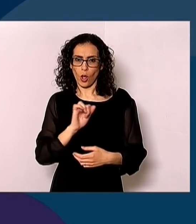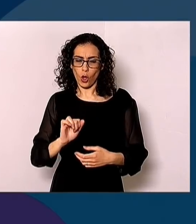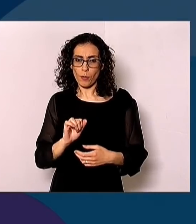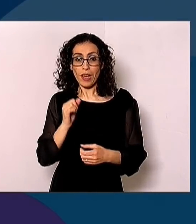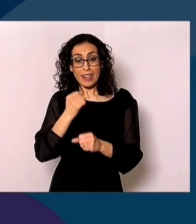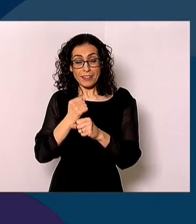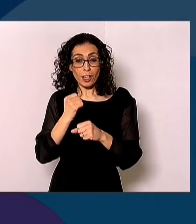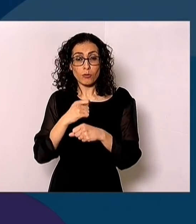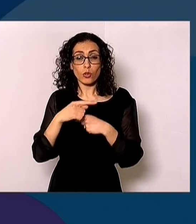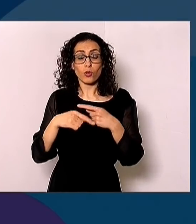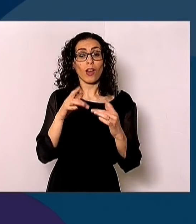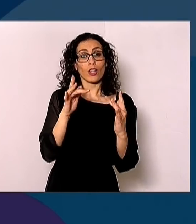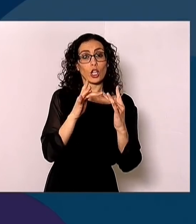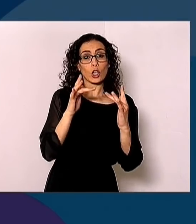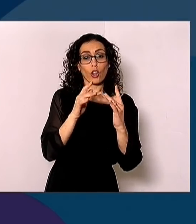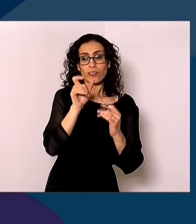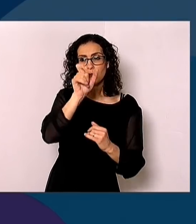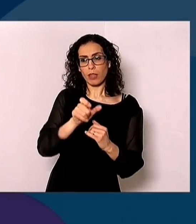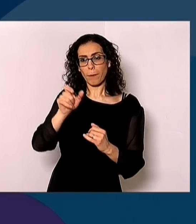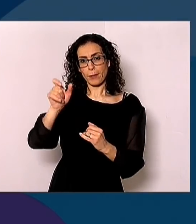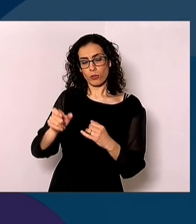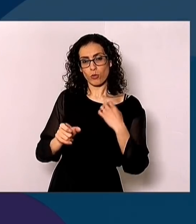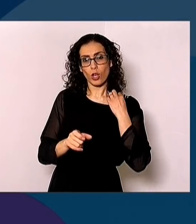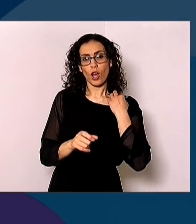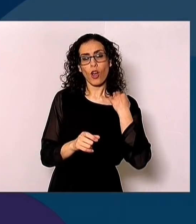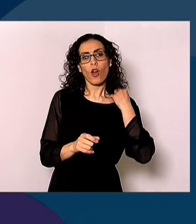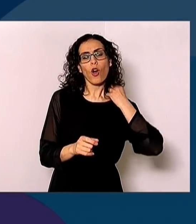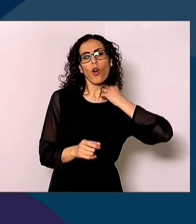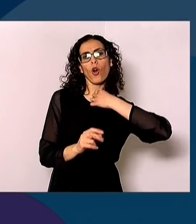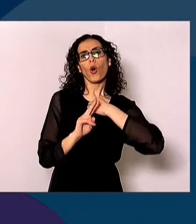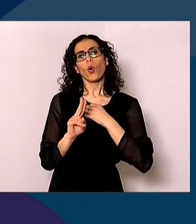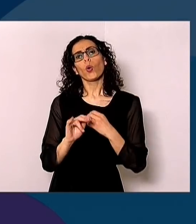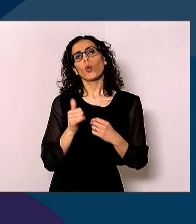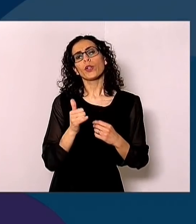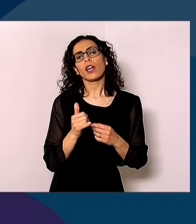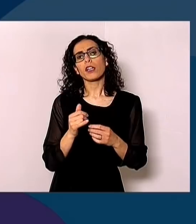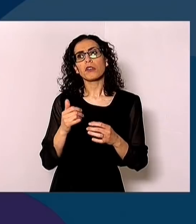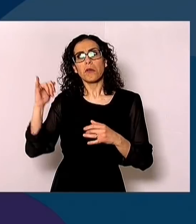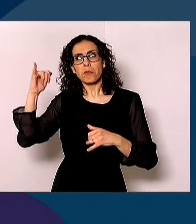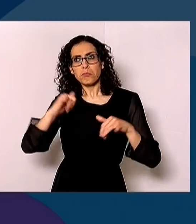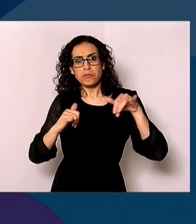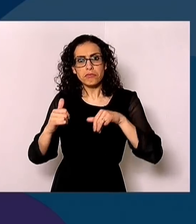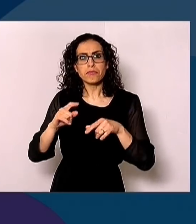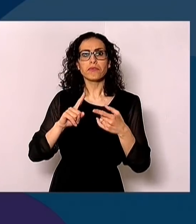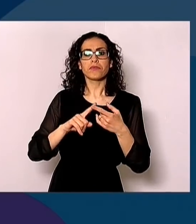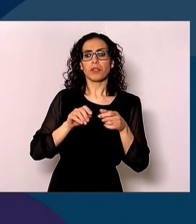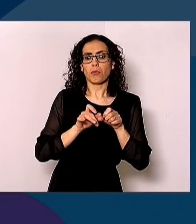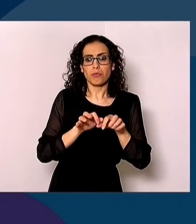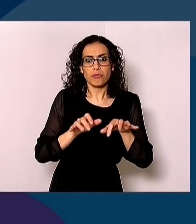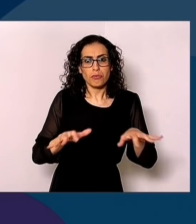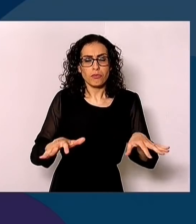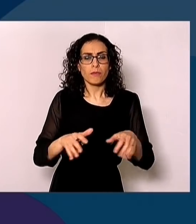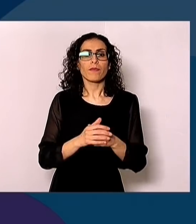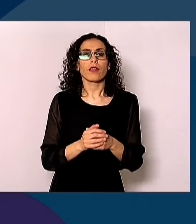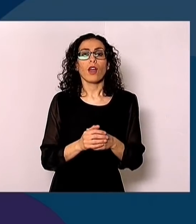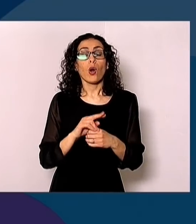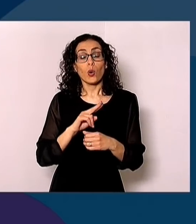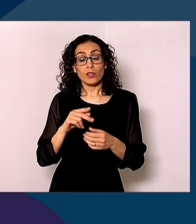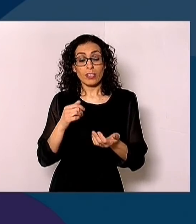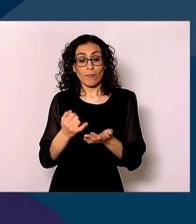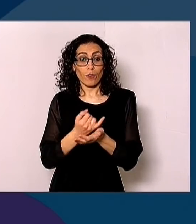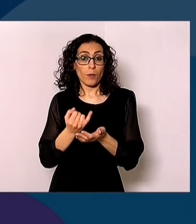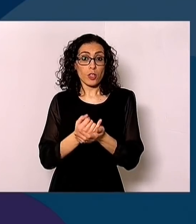il-kontakt tagħhom minn fejn setgħu ġew dawn is-sintomi kienu travel related, ġifieri l-informazzjoni kollha tingħadda wara li jkun